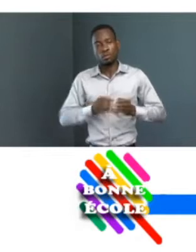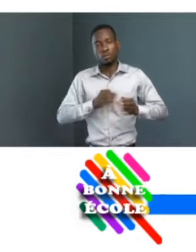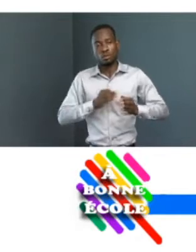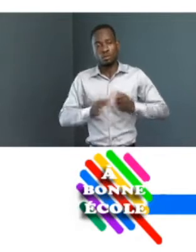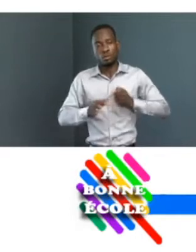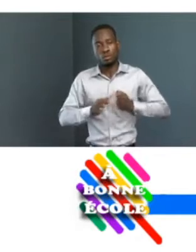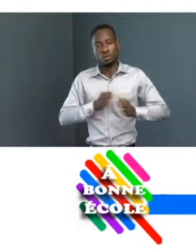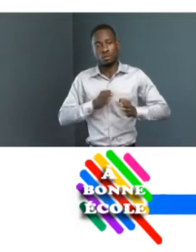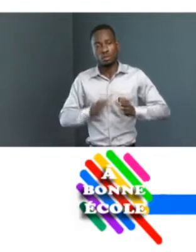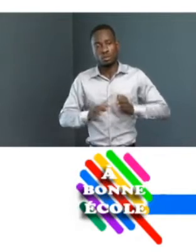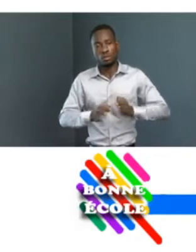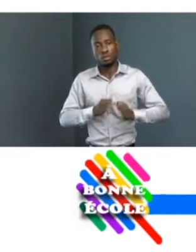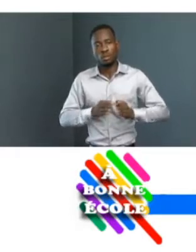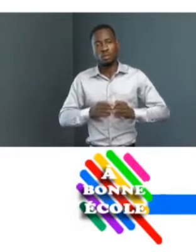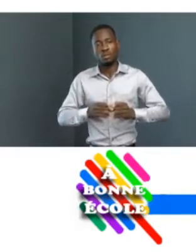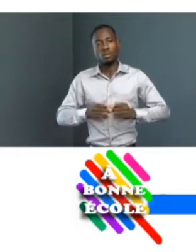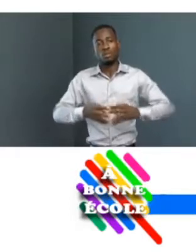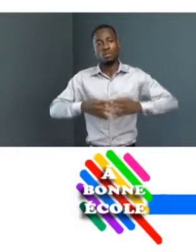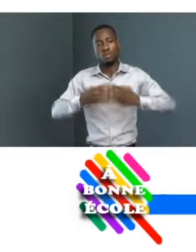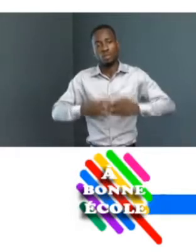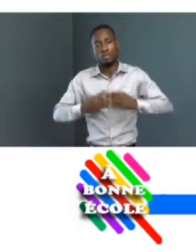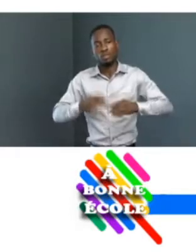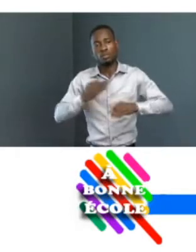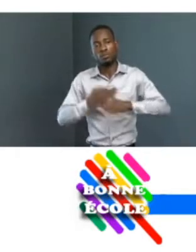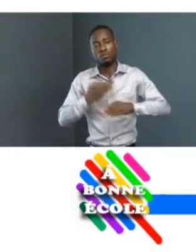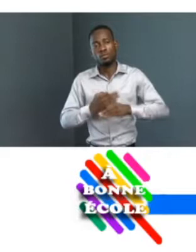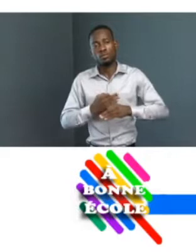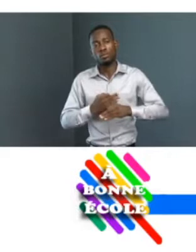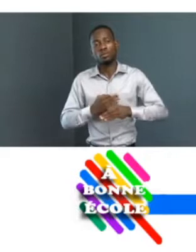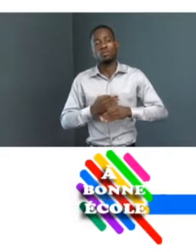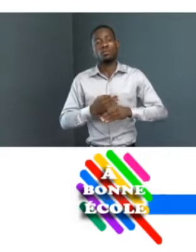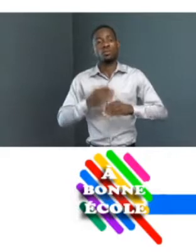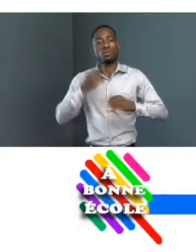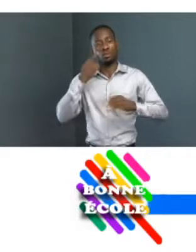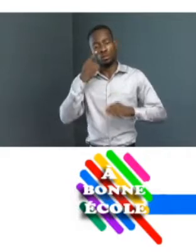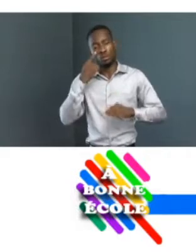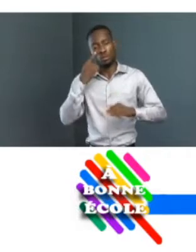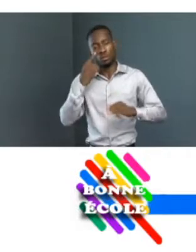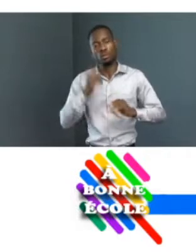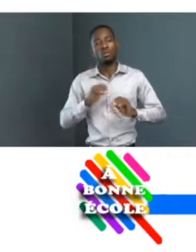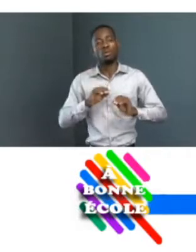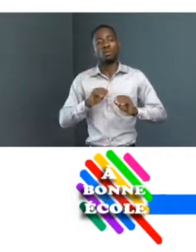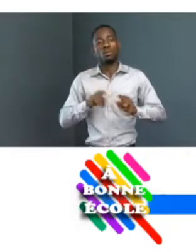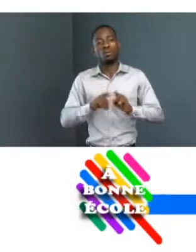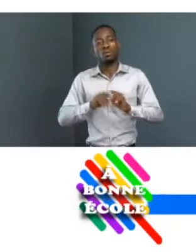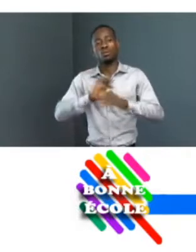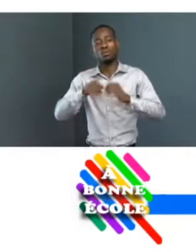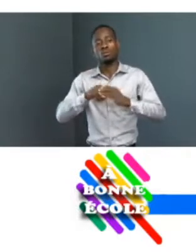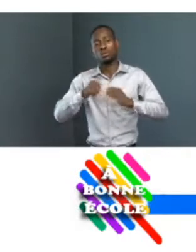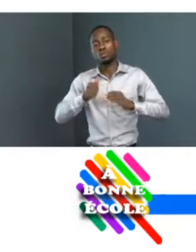d'expliquer le mécanisme de fonctionnement de l'œil. Comme tous les autres